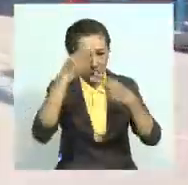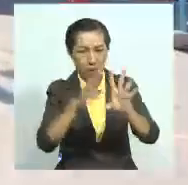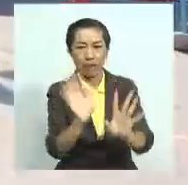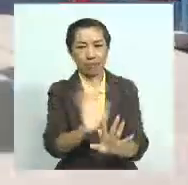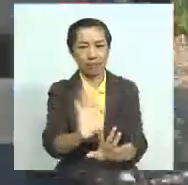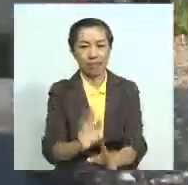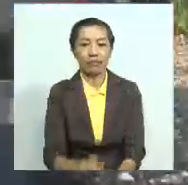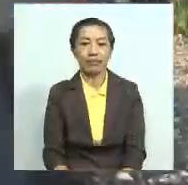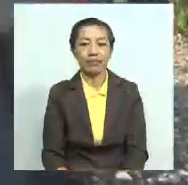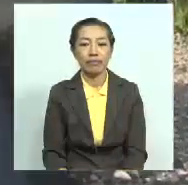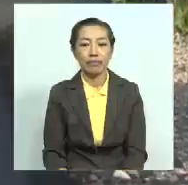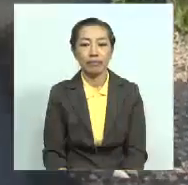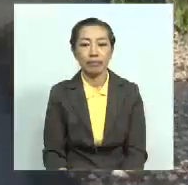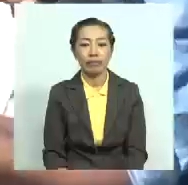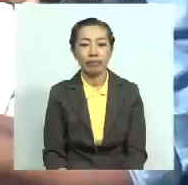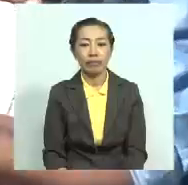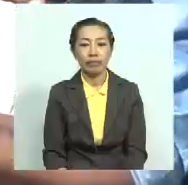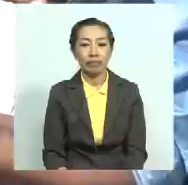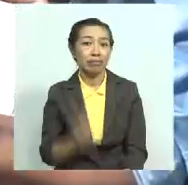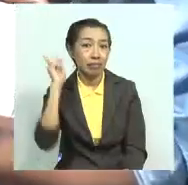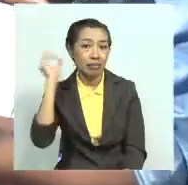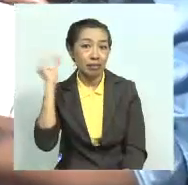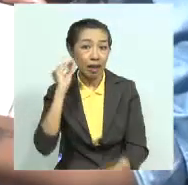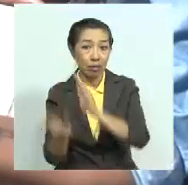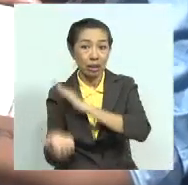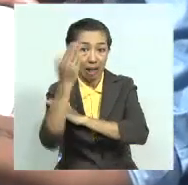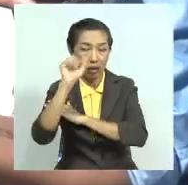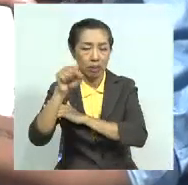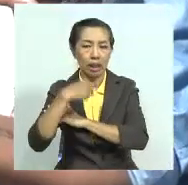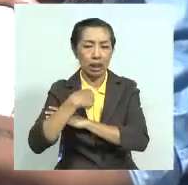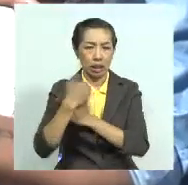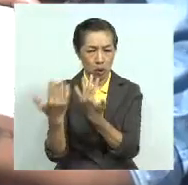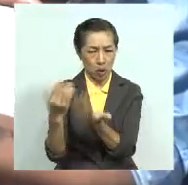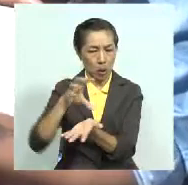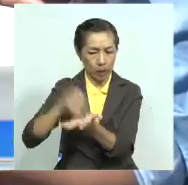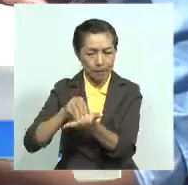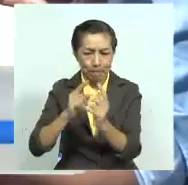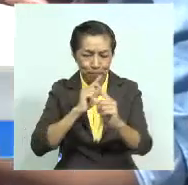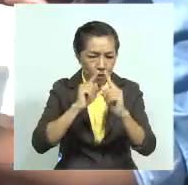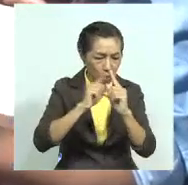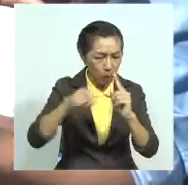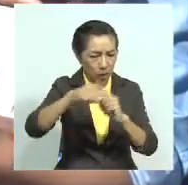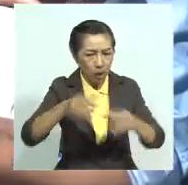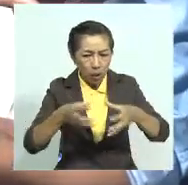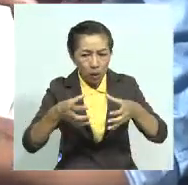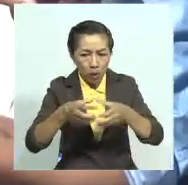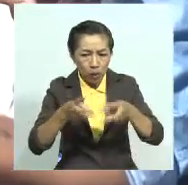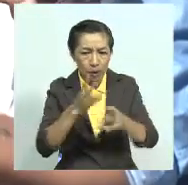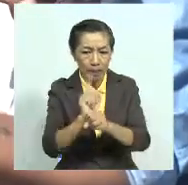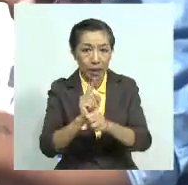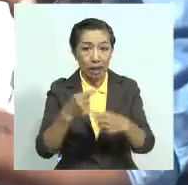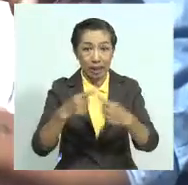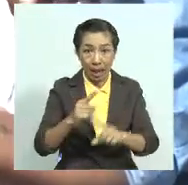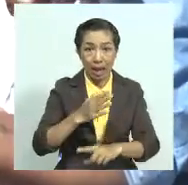ยาโสพลพาณิชย์ครับ เพิ่งจะเป็นข่าวเมื่อเช้านี้นะคะก็คงจะต้องปรึกษาว่าจะมีกระบวนการแต่ในแนวความ